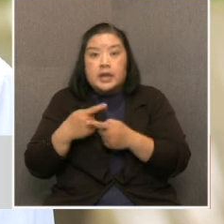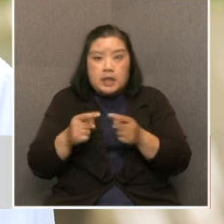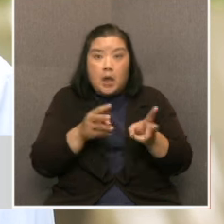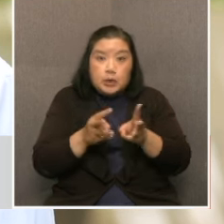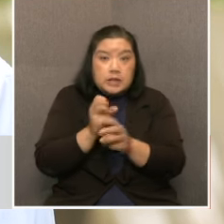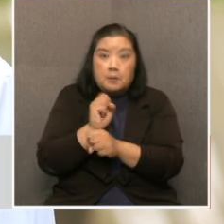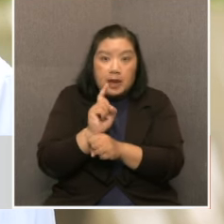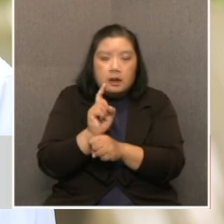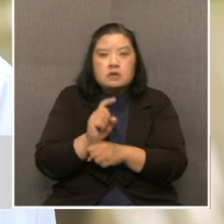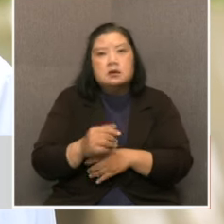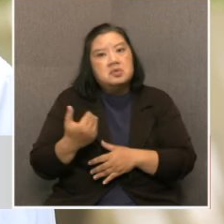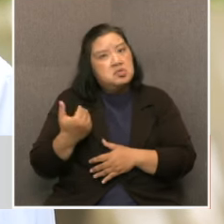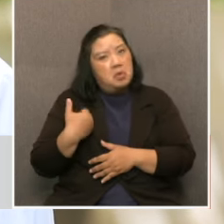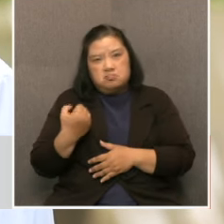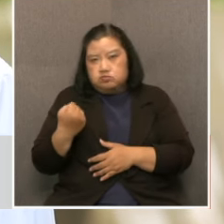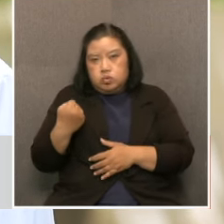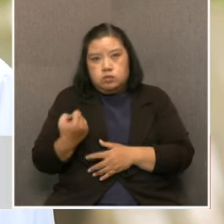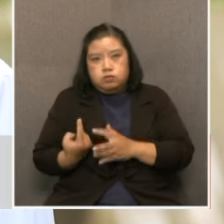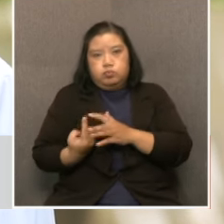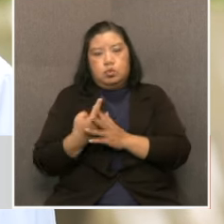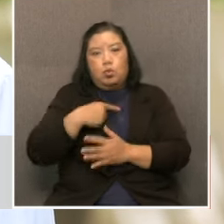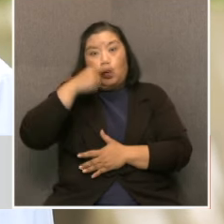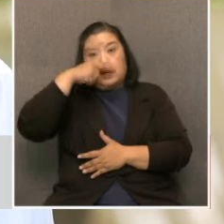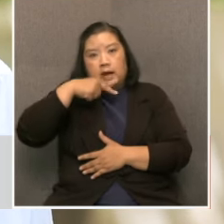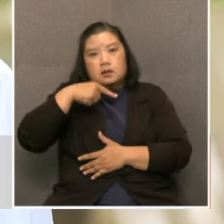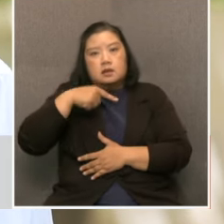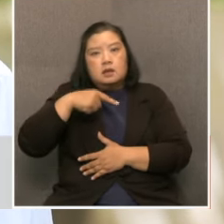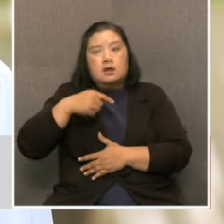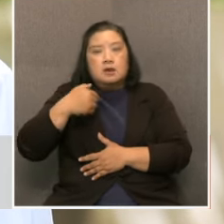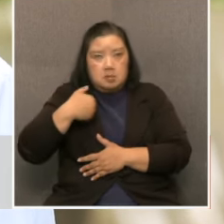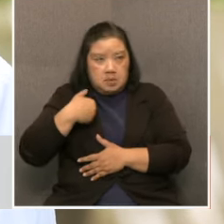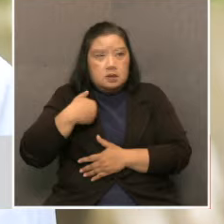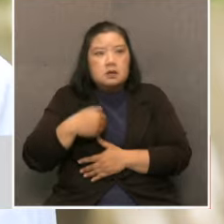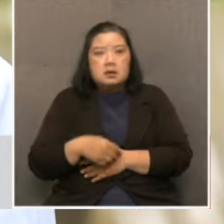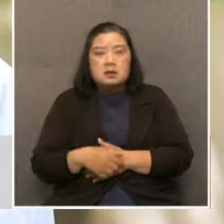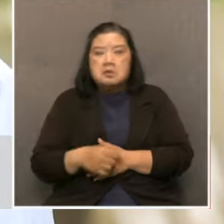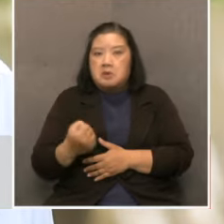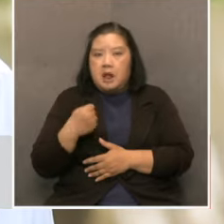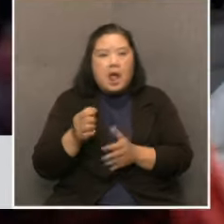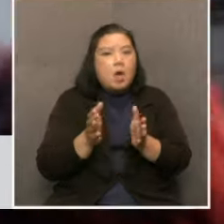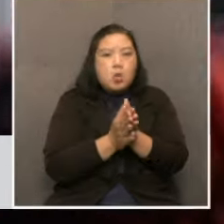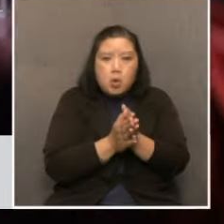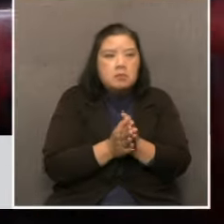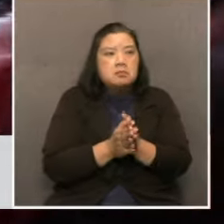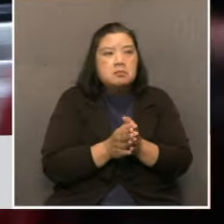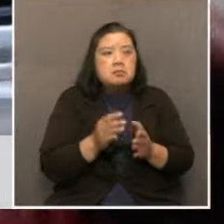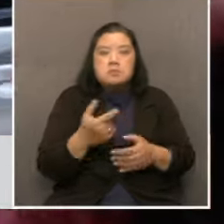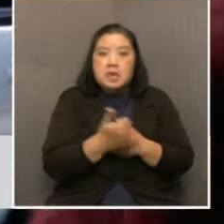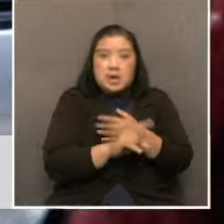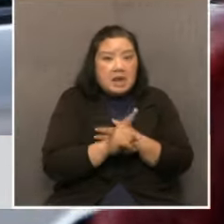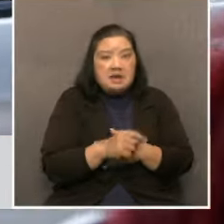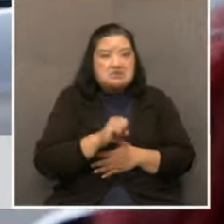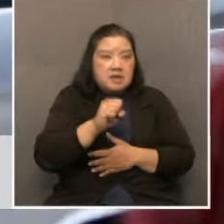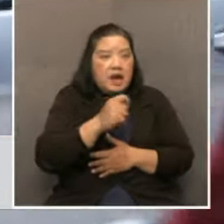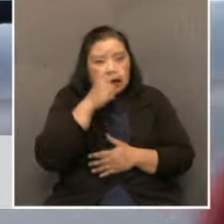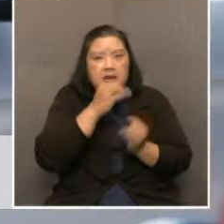แล้วก็เป็นเอกลักษณ์โดดเด่นของเราเนี่ยทำให้เราอยู่กับฝ่ายชนะมาทุกครั้งทำให้คนไทยได้ประโยชน์รัฐบาลใหม่ไม่ว่าจะเป็